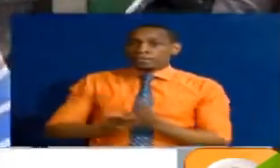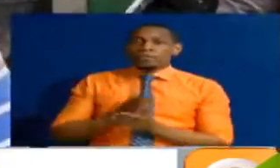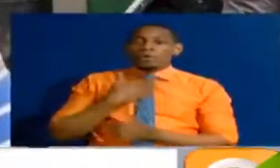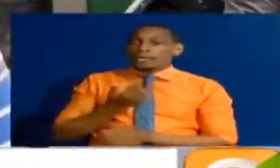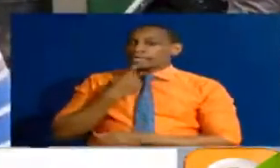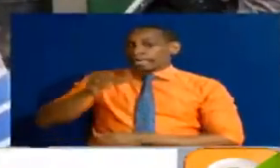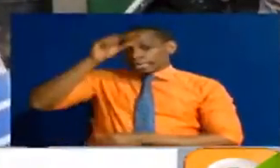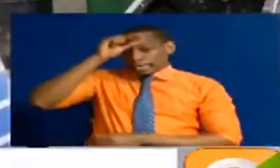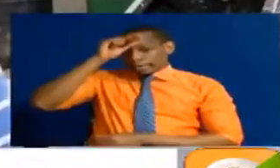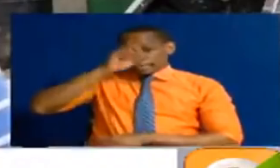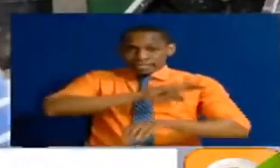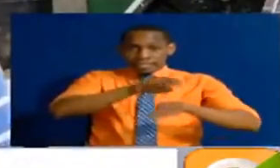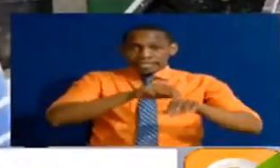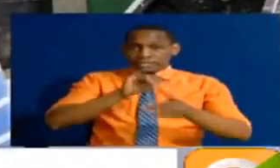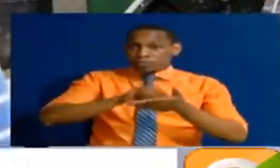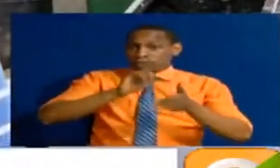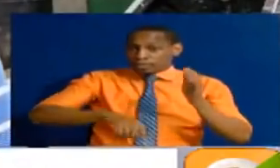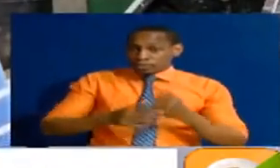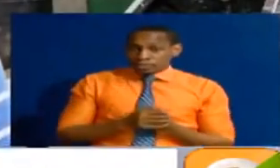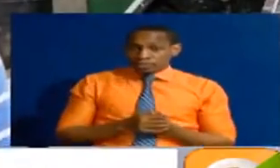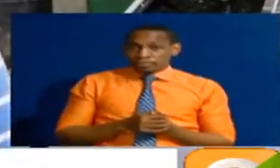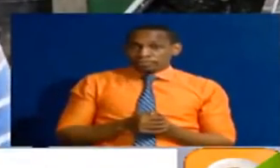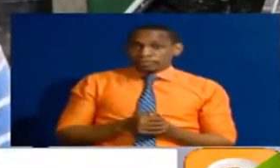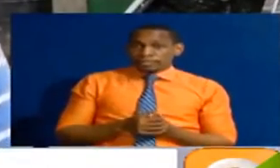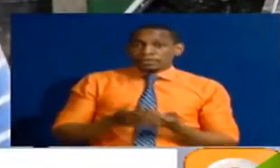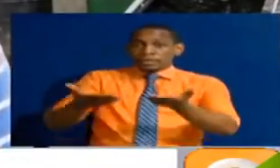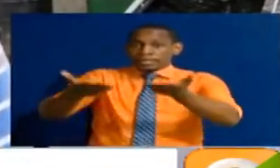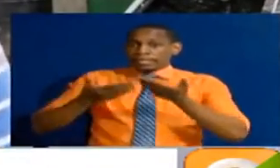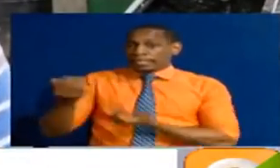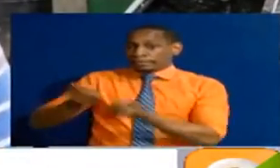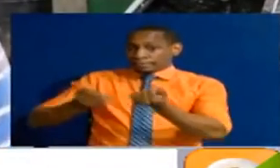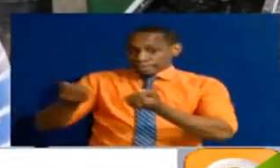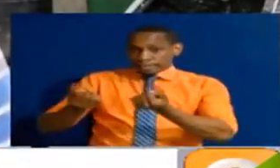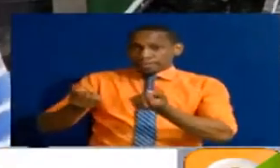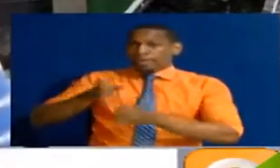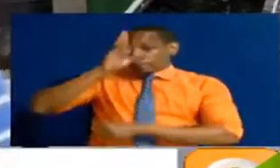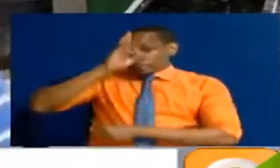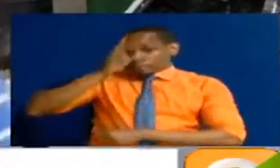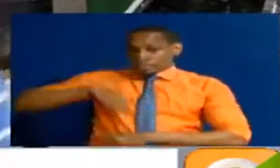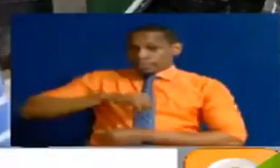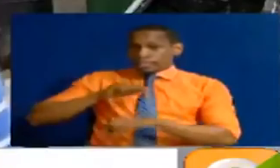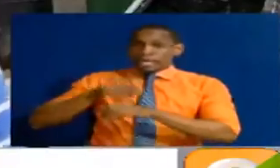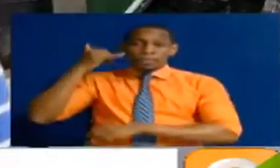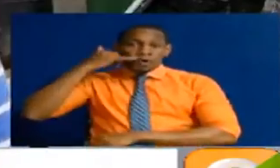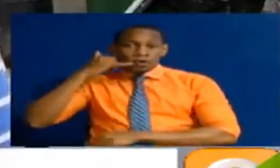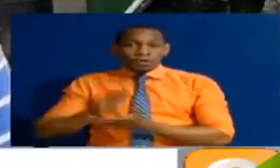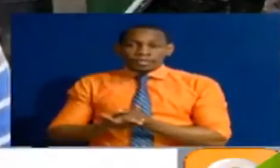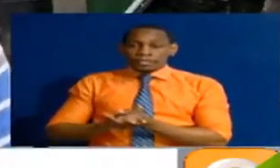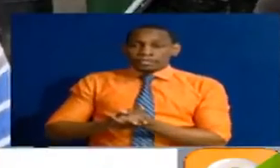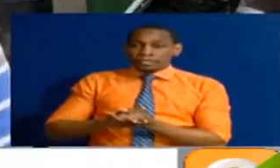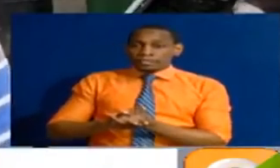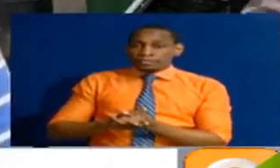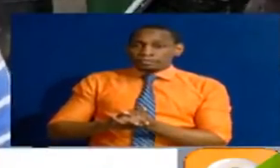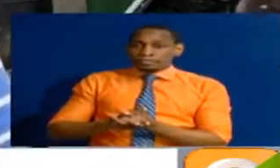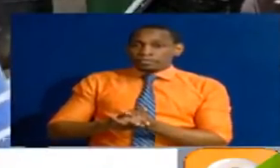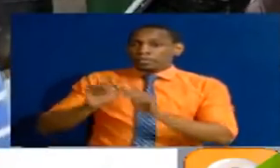ningependa kuiambia serikali yetu tukufu ni kwamba watupatie gari ambayo polisi wetu ambao tukiwapigia hodi pale